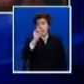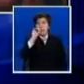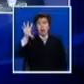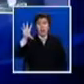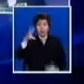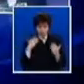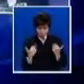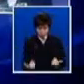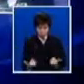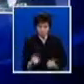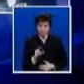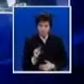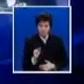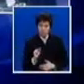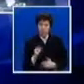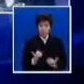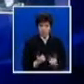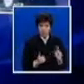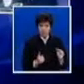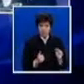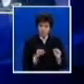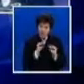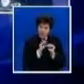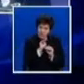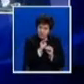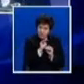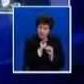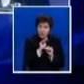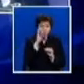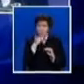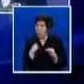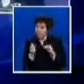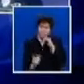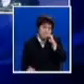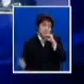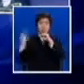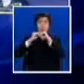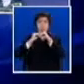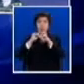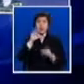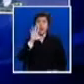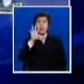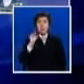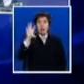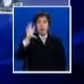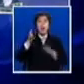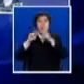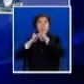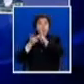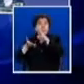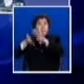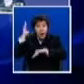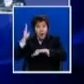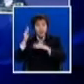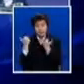อยู่ที่ประมาณร้อยละ 30กว่าๆหรือใกล้เคียงร้อยละ 40อย่างนี้เป็นต้นสำหรับใหม่ที่ 2ก็คือเรื่องของครูครับ